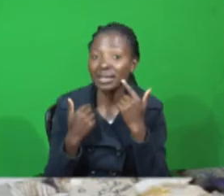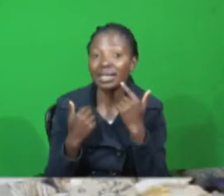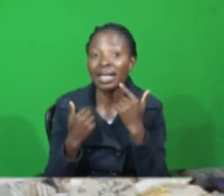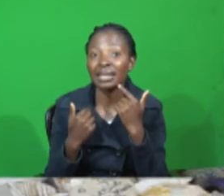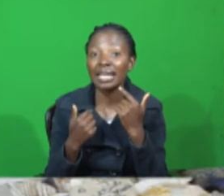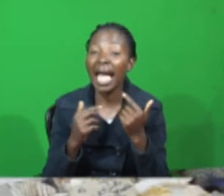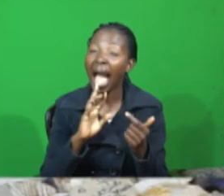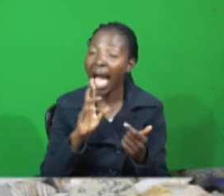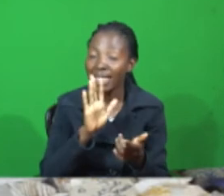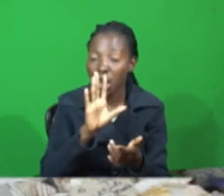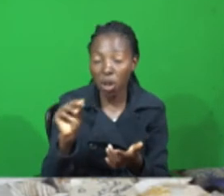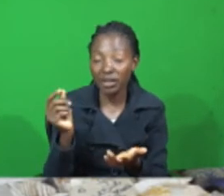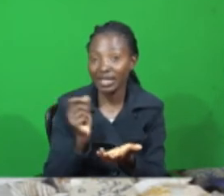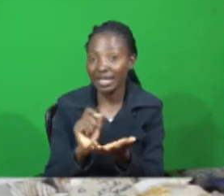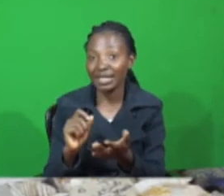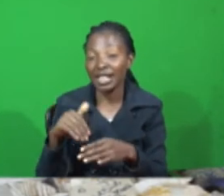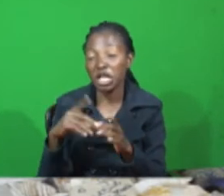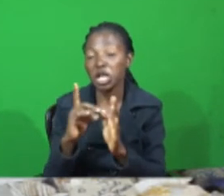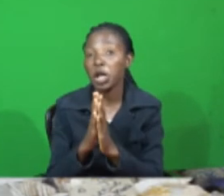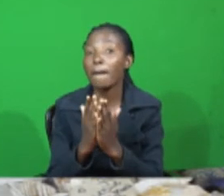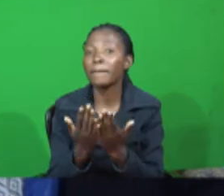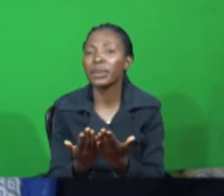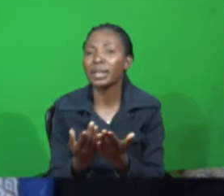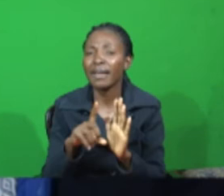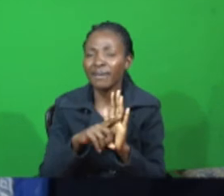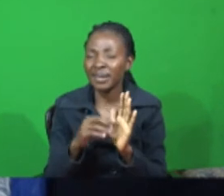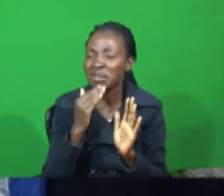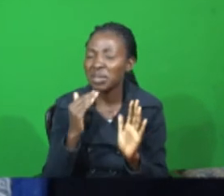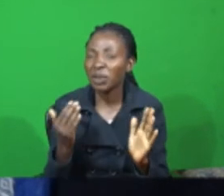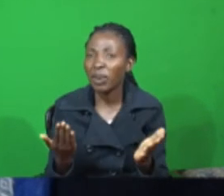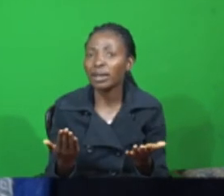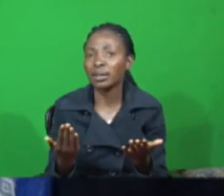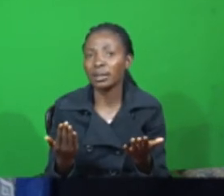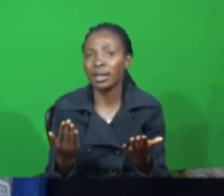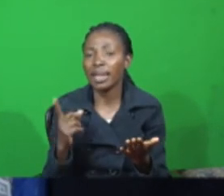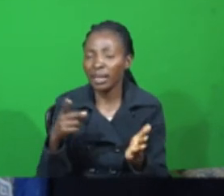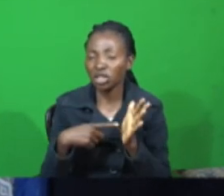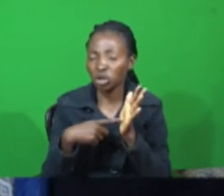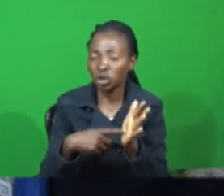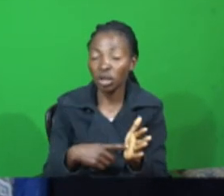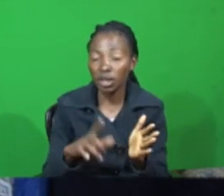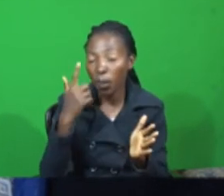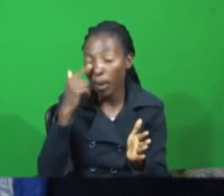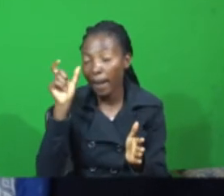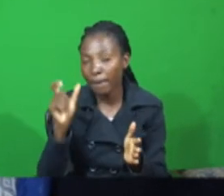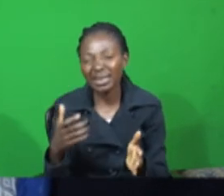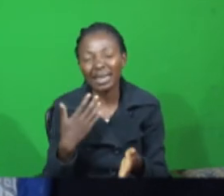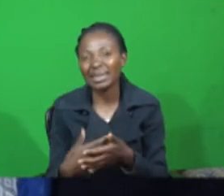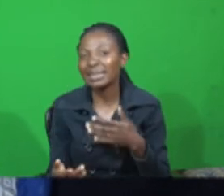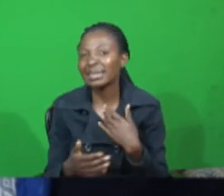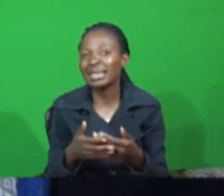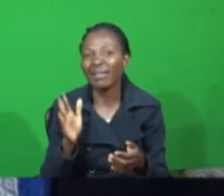Haizi murugwaro rwenyu here? Inotibatsira sei ndima iyi panyaya iyi pasta? Iri kubudisa pachena kuti munhu paanenge